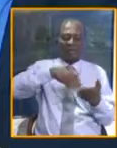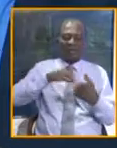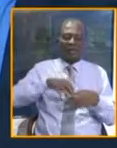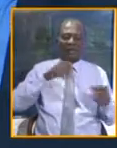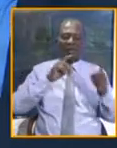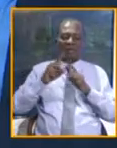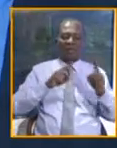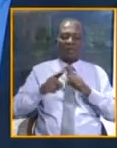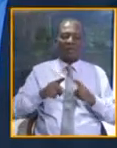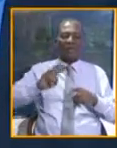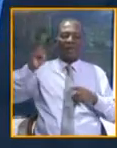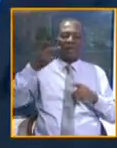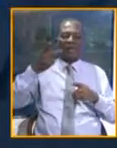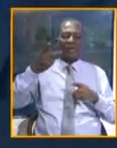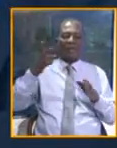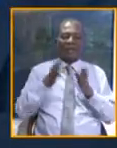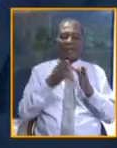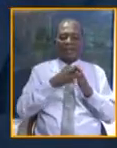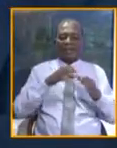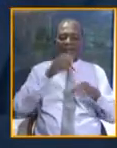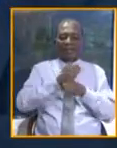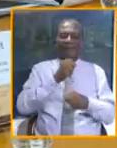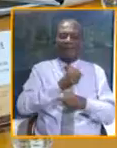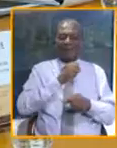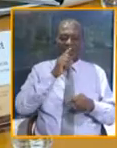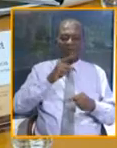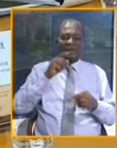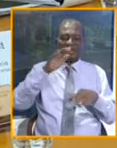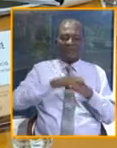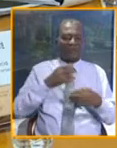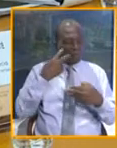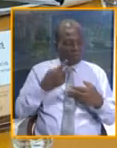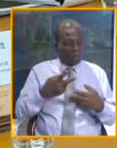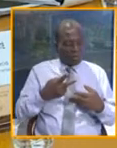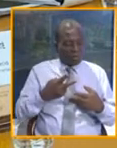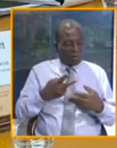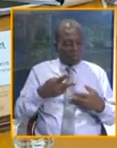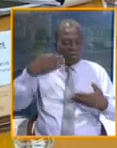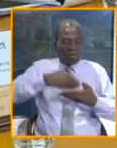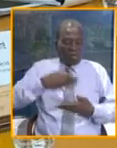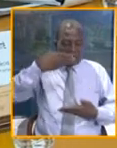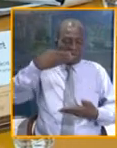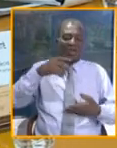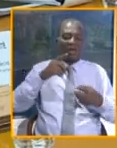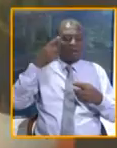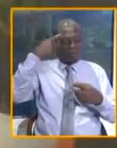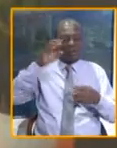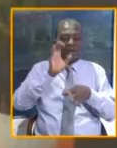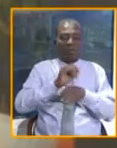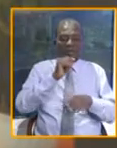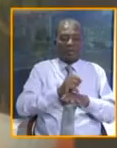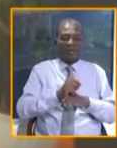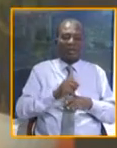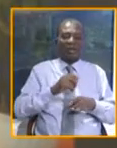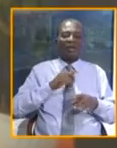échanges. La seconde séance de travail s'est plus attardée sur la revue du portefeuille de la Côte d'Ivoire à la Banque mondiale. Hachi